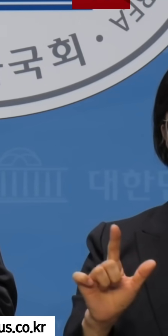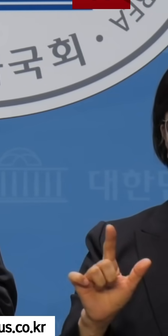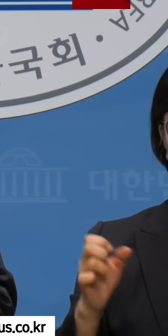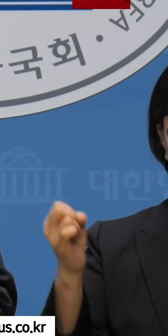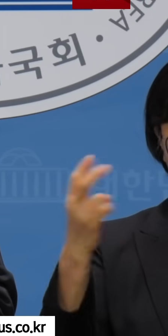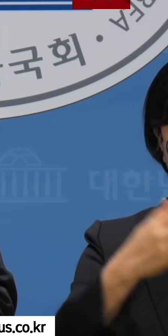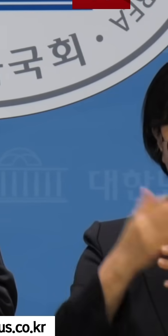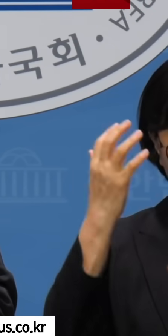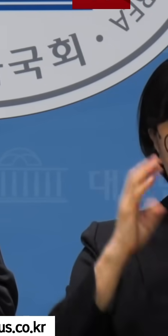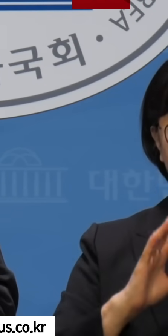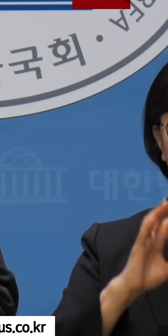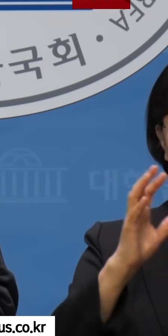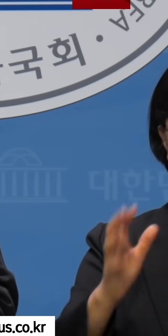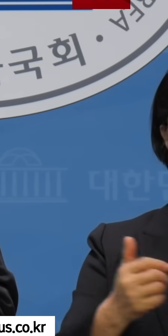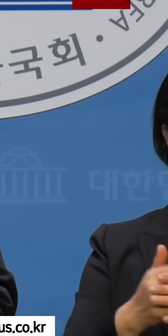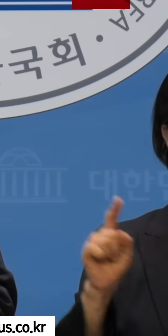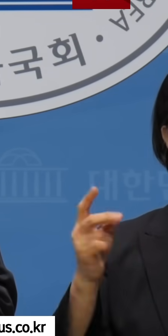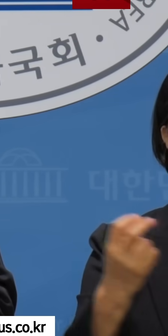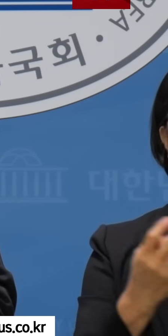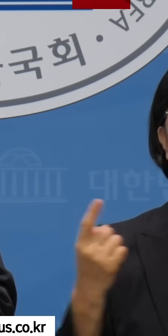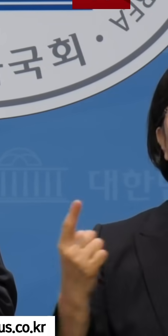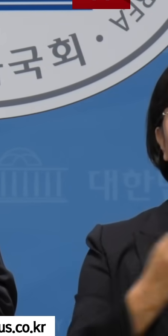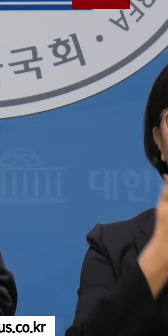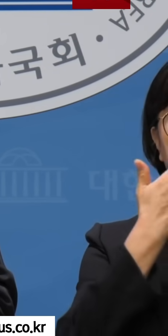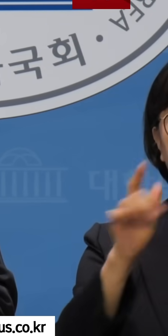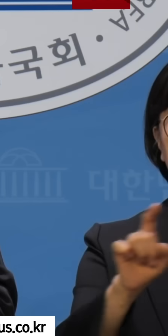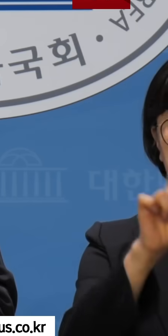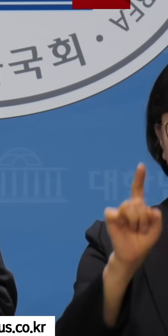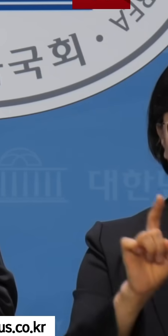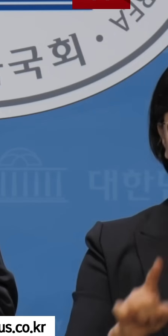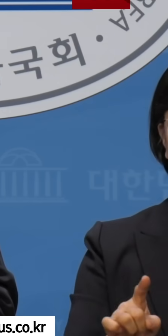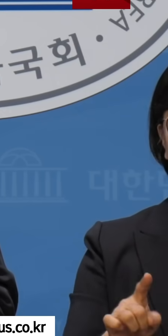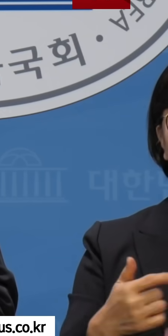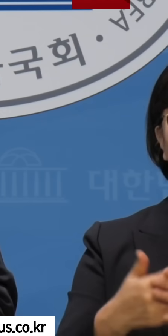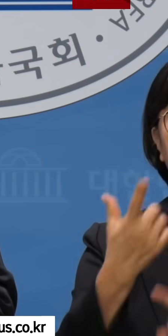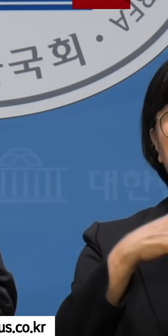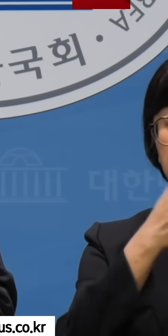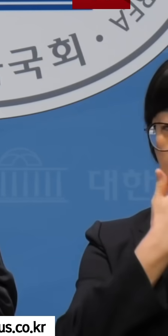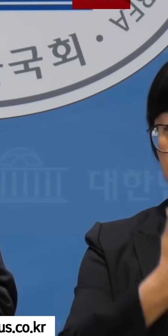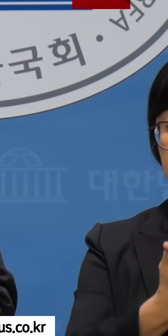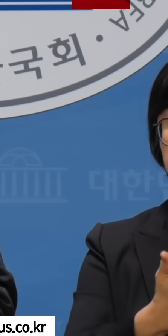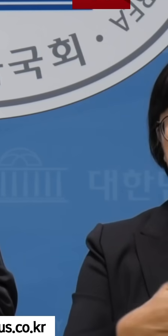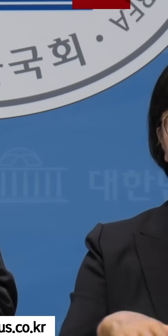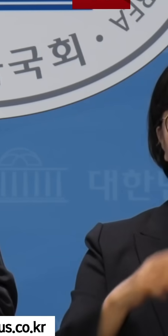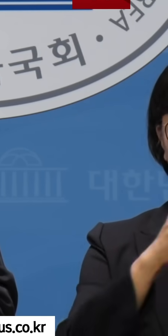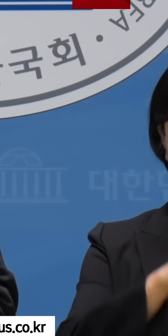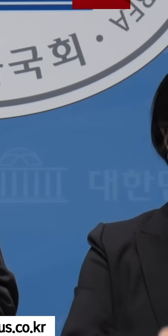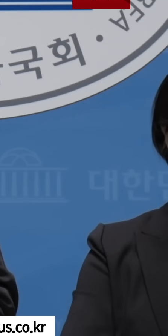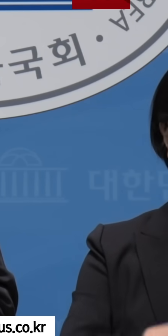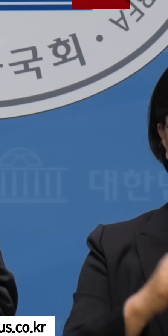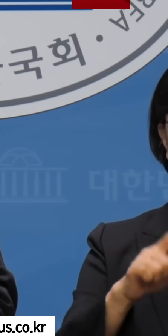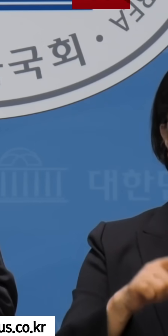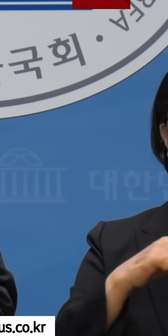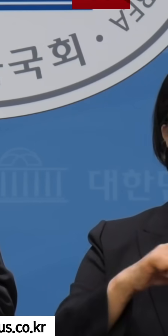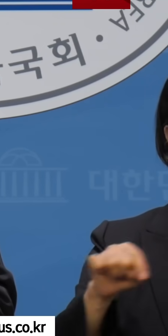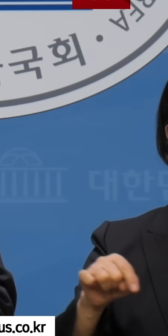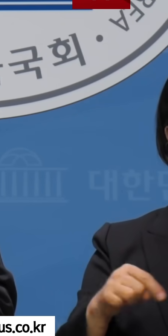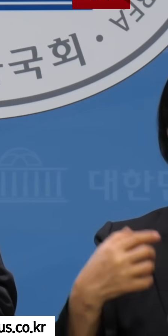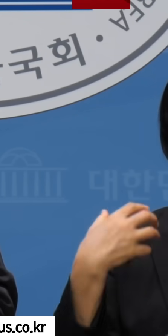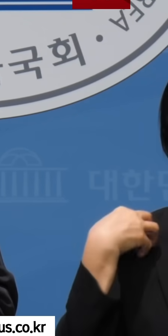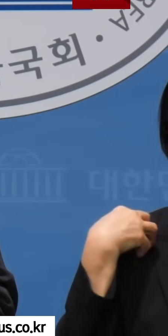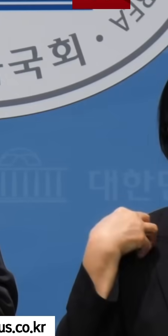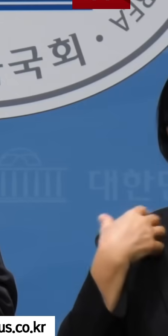그리고 대한민국의 미래를 어떻게 바꿀 것인가, 그것이 더 중요하며 본질적인 정치의